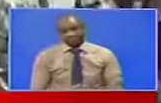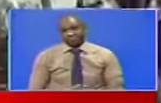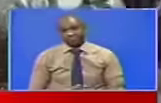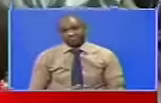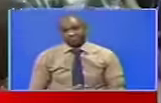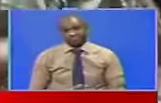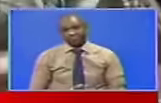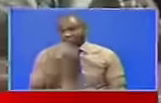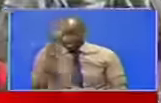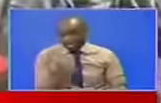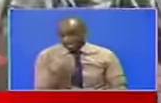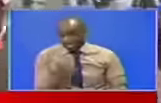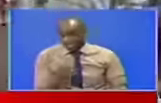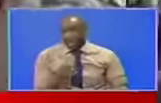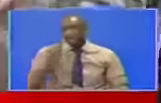Kwa sababu